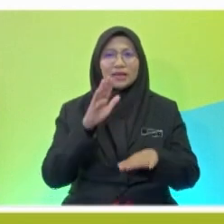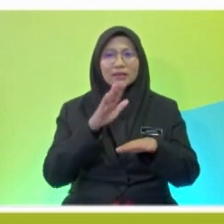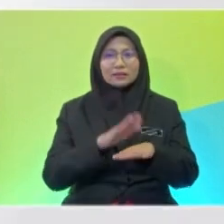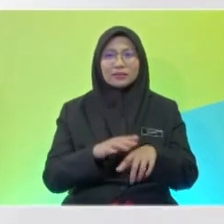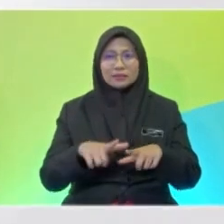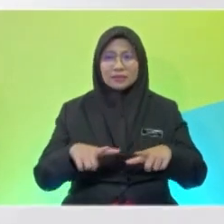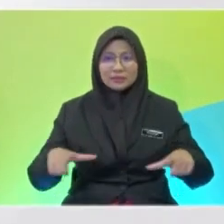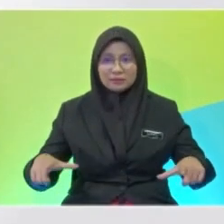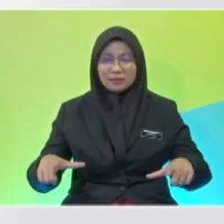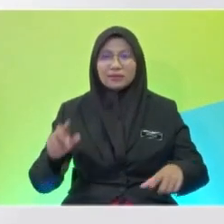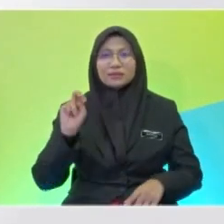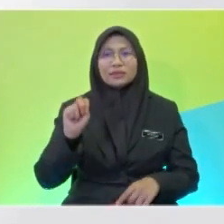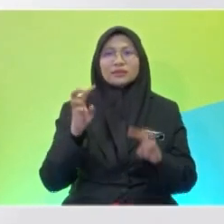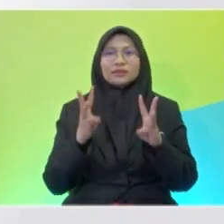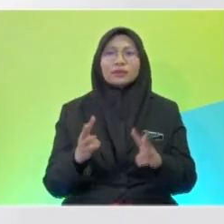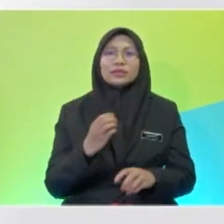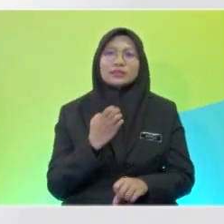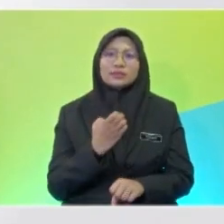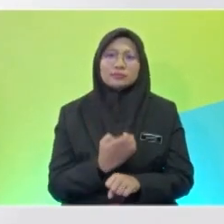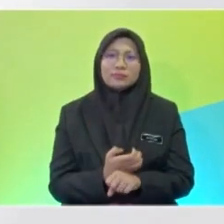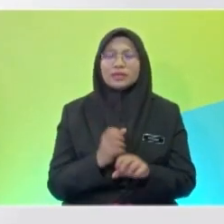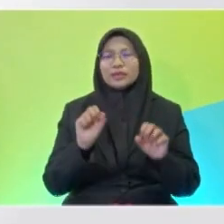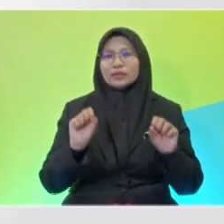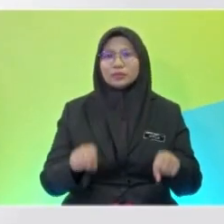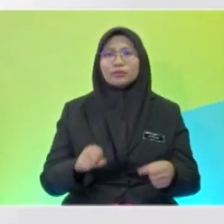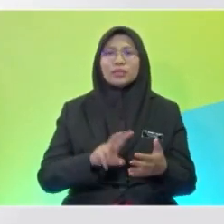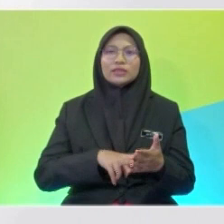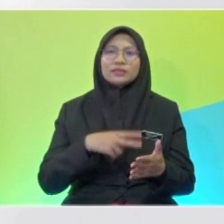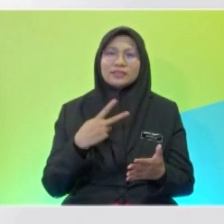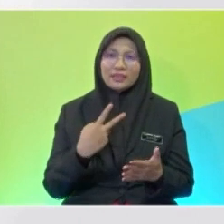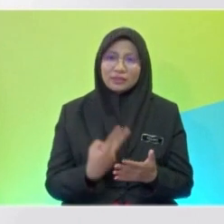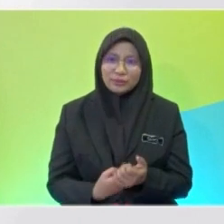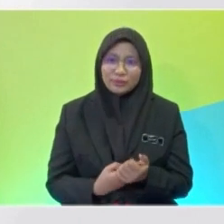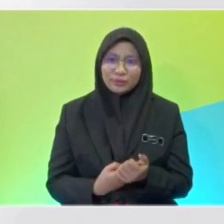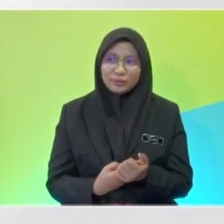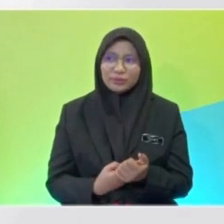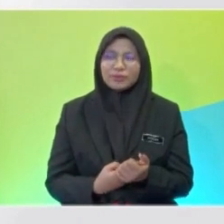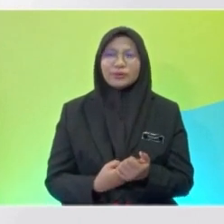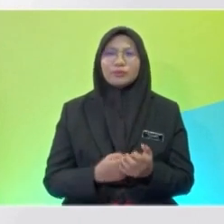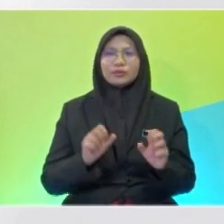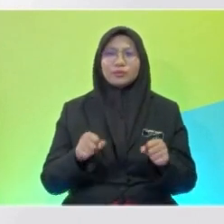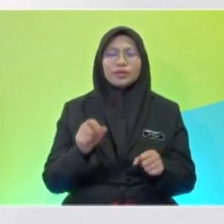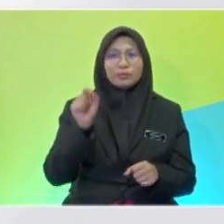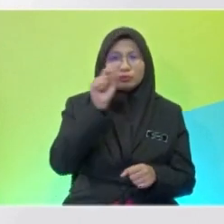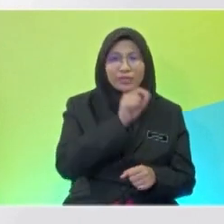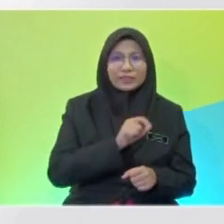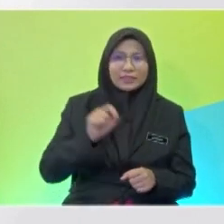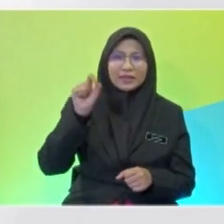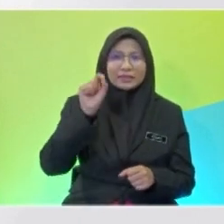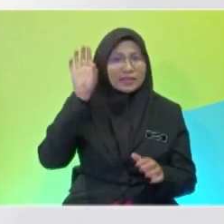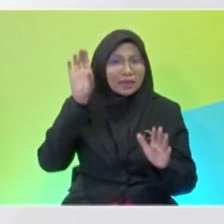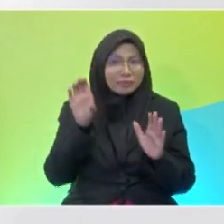jatuh dan boleh mengundang kecederaan ya Jadi kita Buli bulatkan ke Rusi kita boleh bulatkan